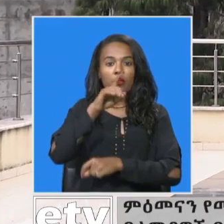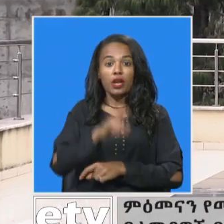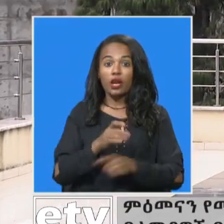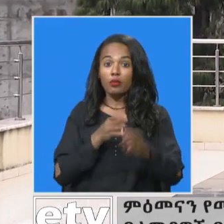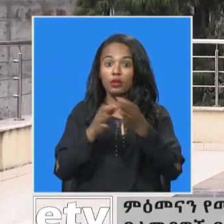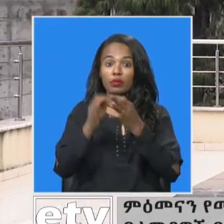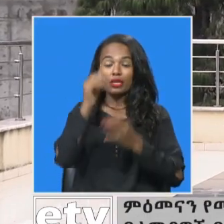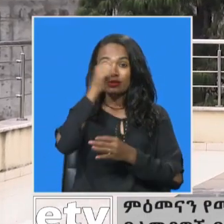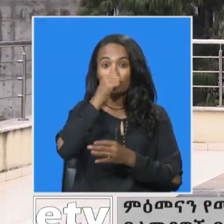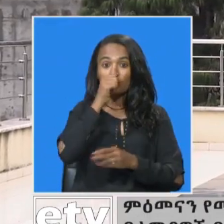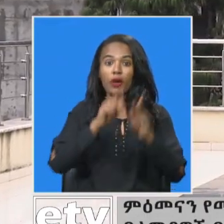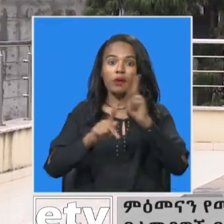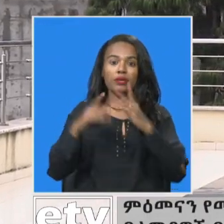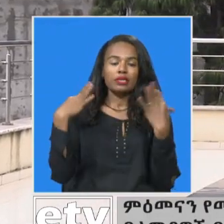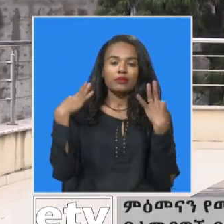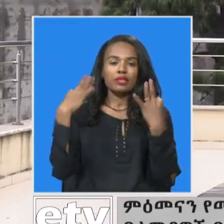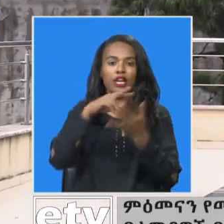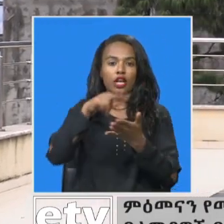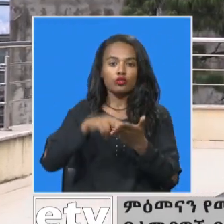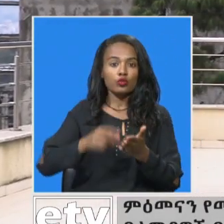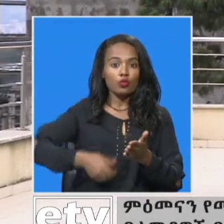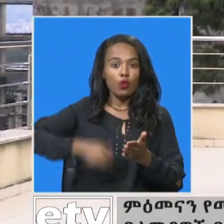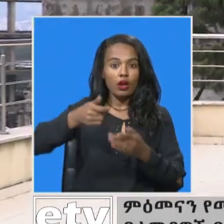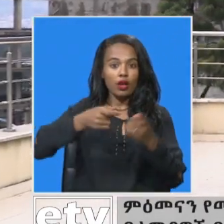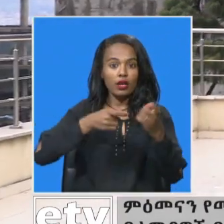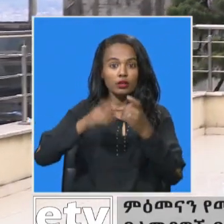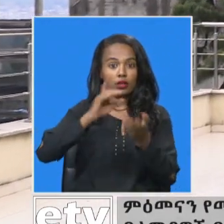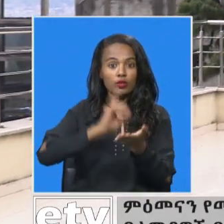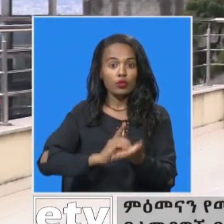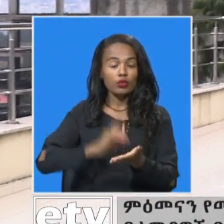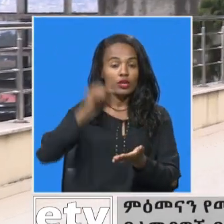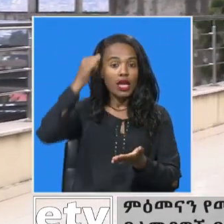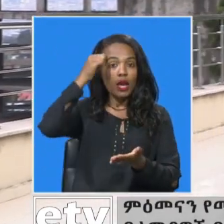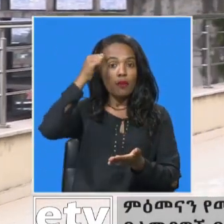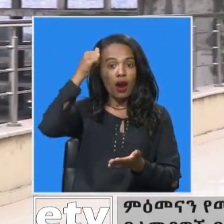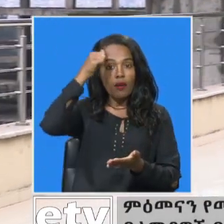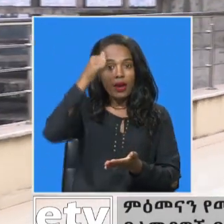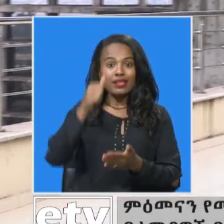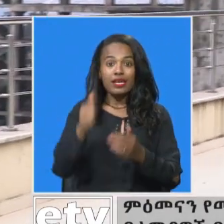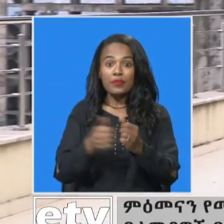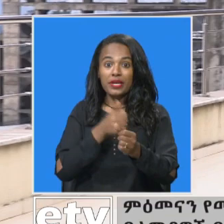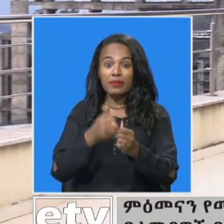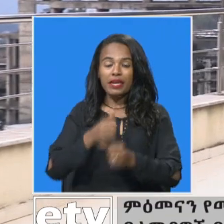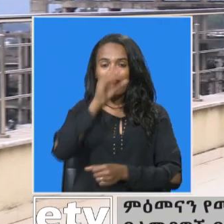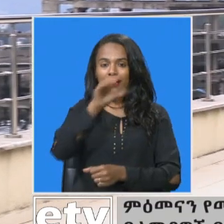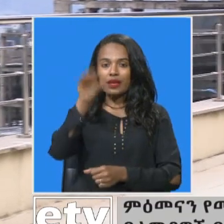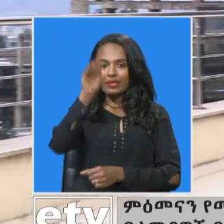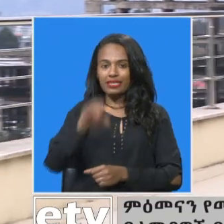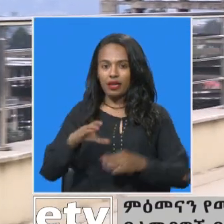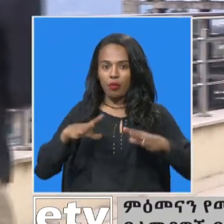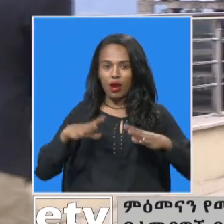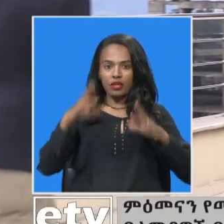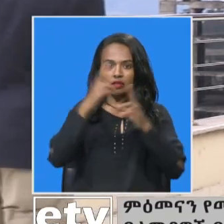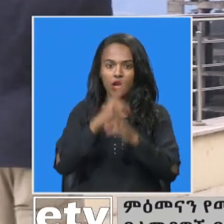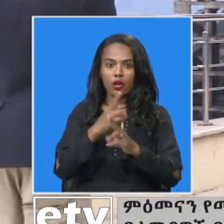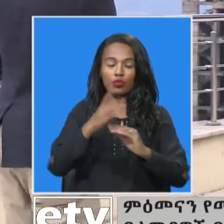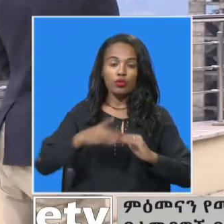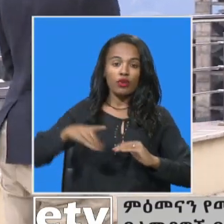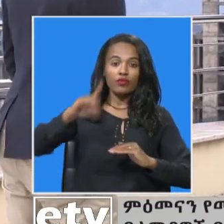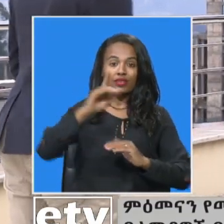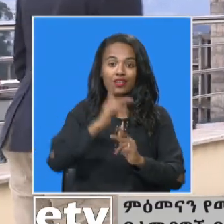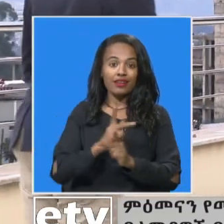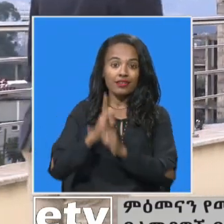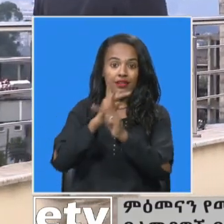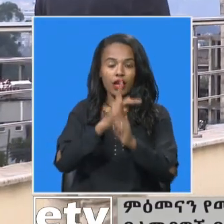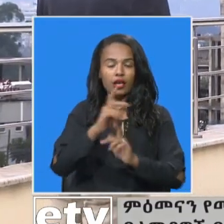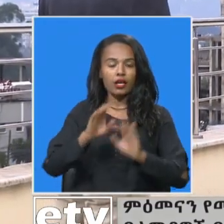የሚገልጹት የኢትዮጵያ ህብረተሰብ ጤና ኢንስቲትዩት ዋና ዳይሬክተር ዶክተር ኤባ አባተ ምእመናን የመስቀል በዓልን ሲያከብሩ ከፍተኛ